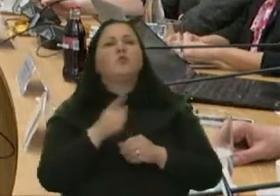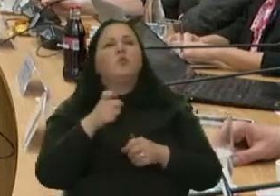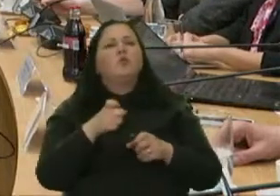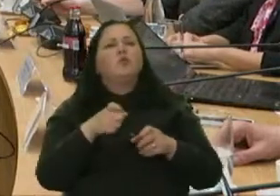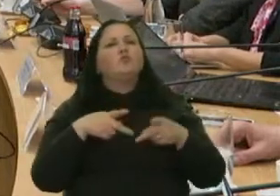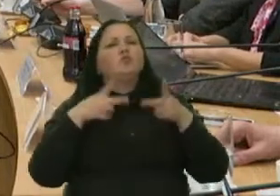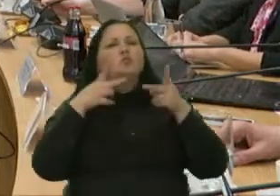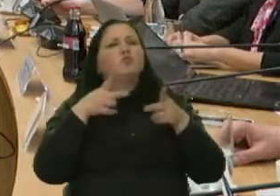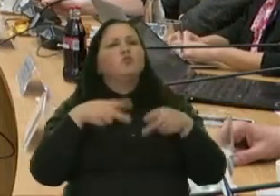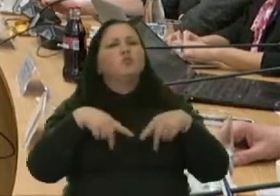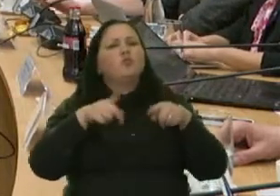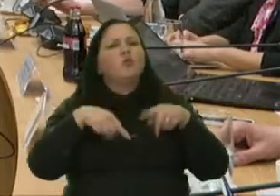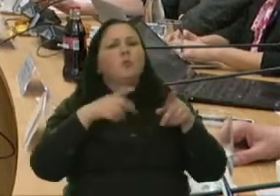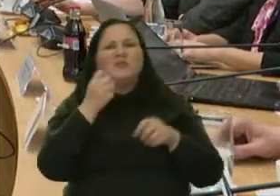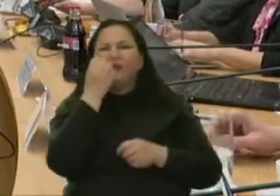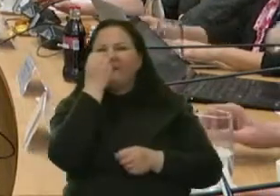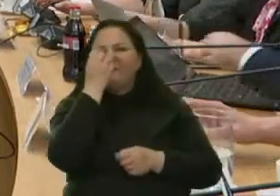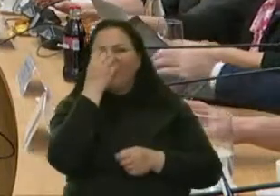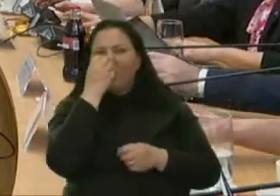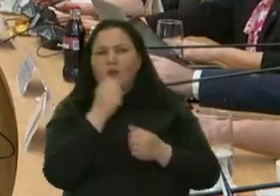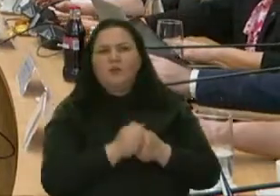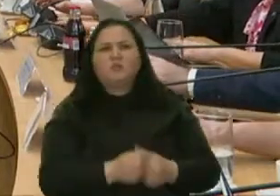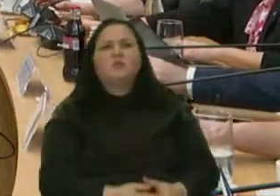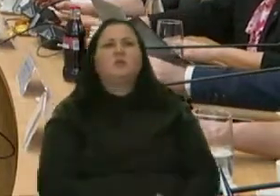Florești supun la vot amendamentul